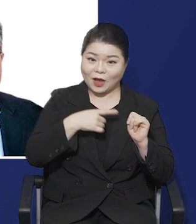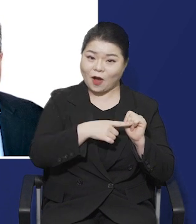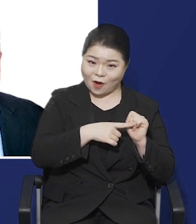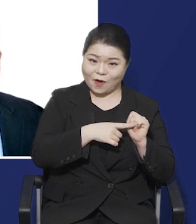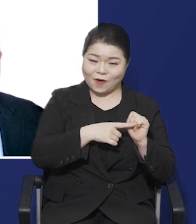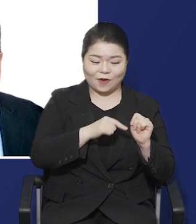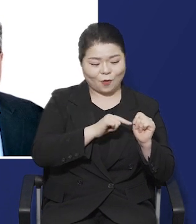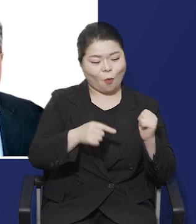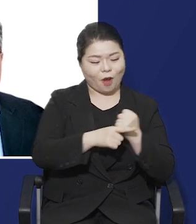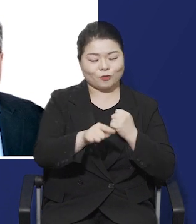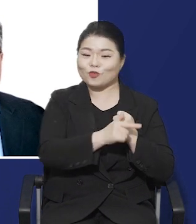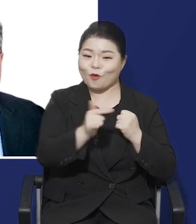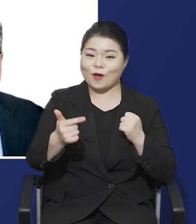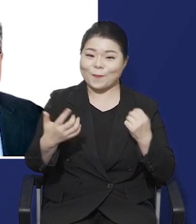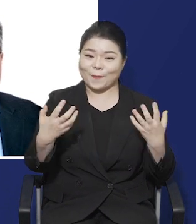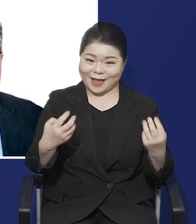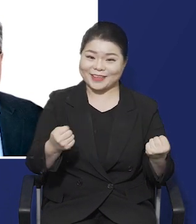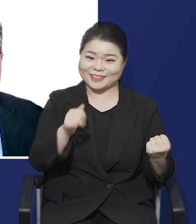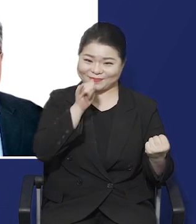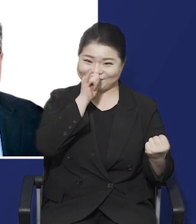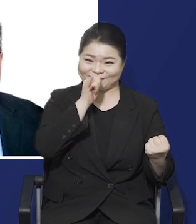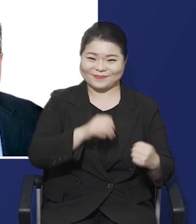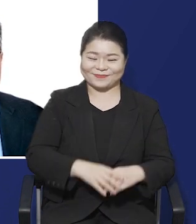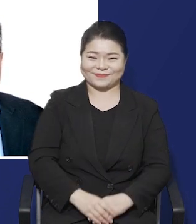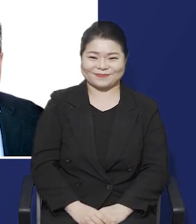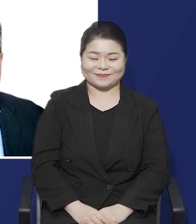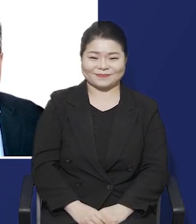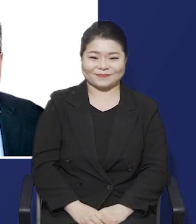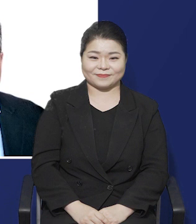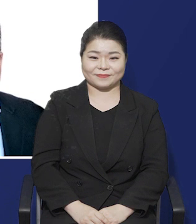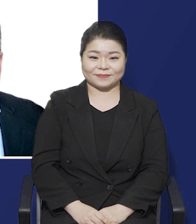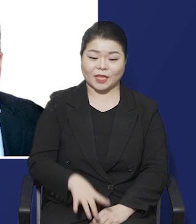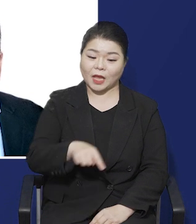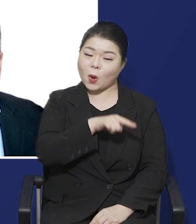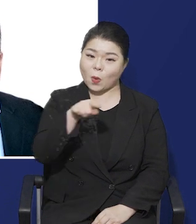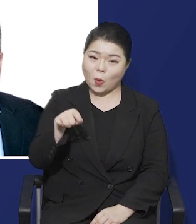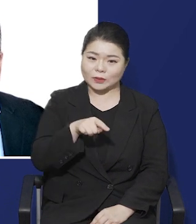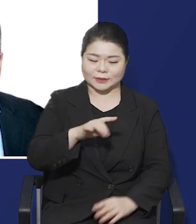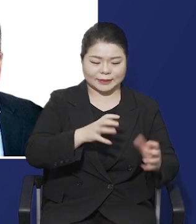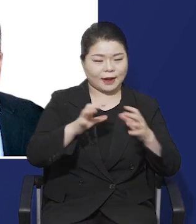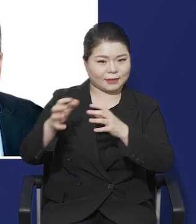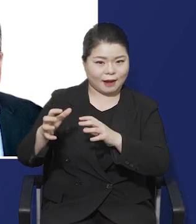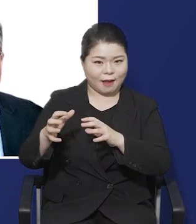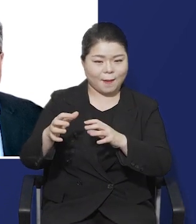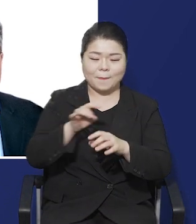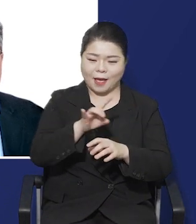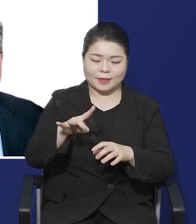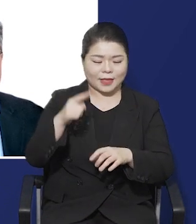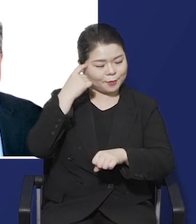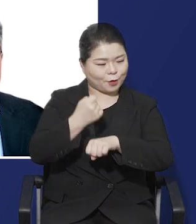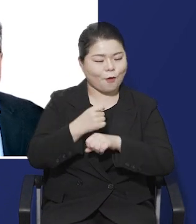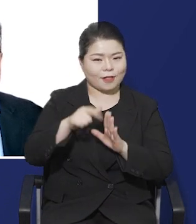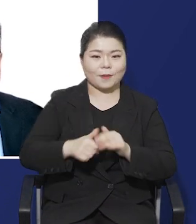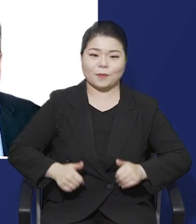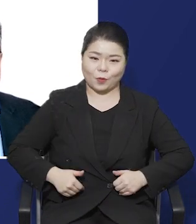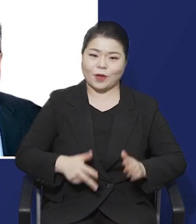다양한 사이트들이 존재하며 이들은 국가별로 시장 연구에 필요한 다양한